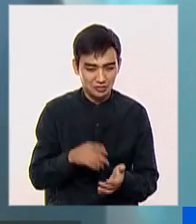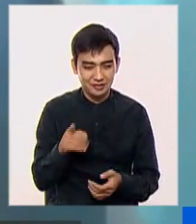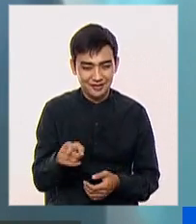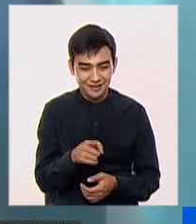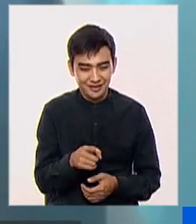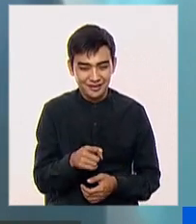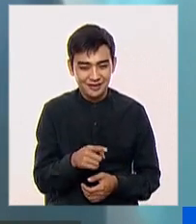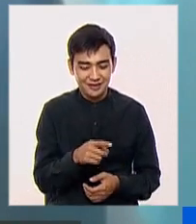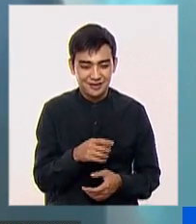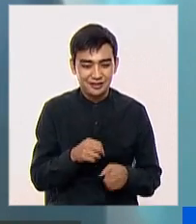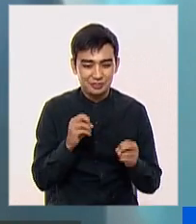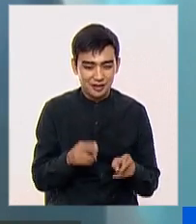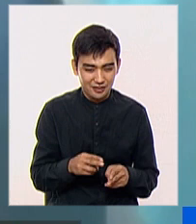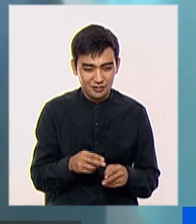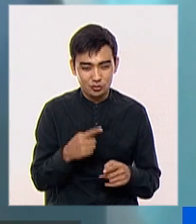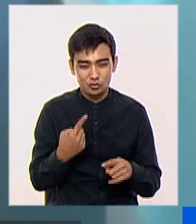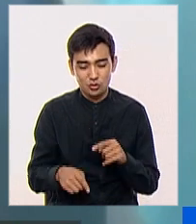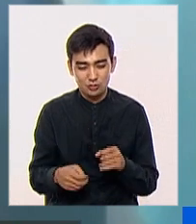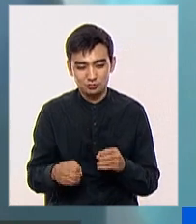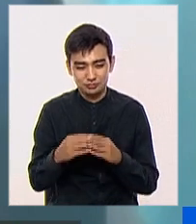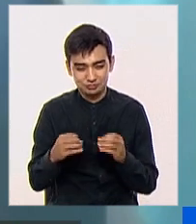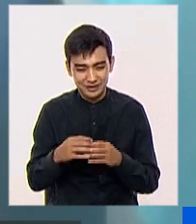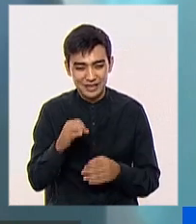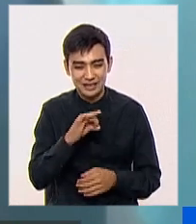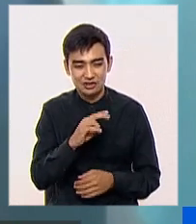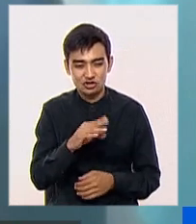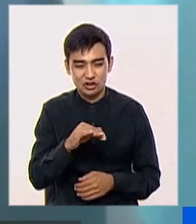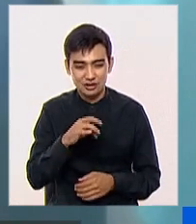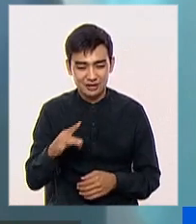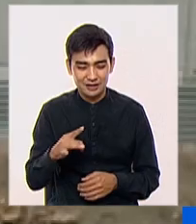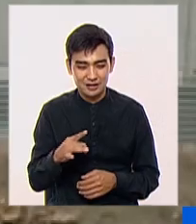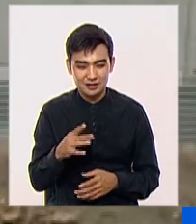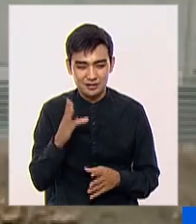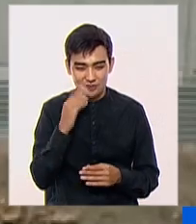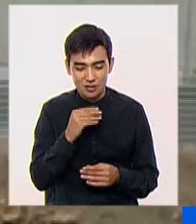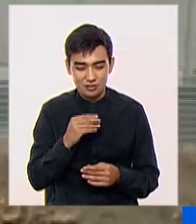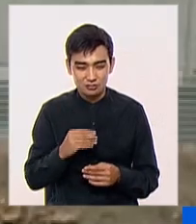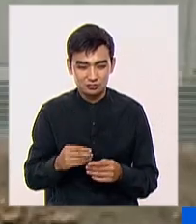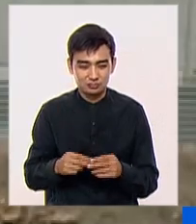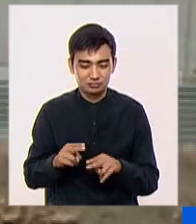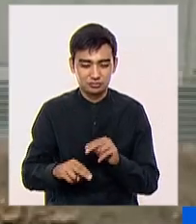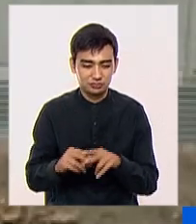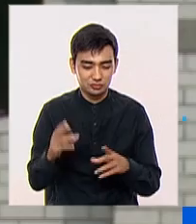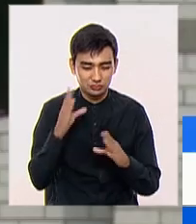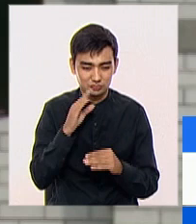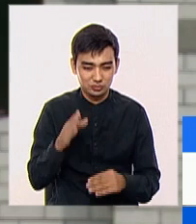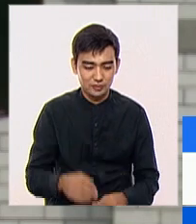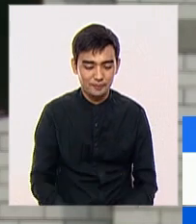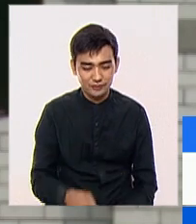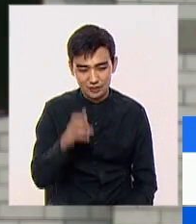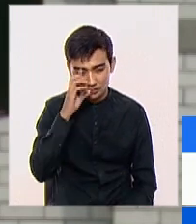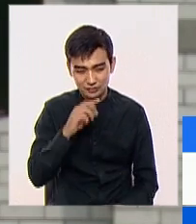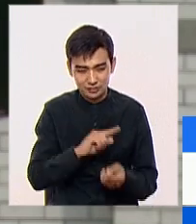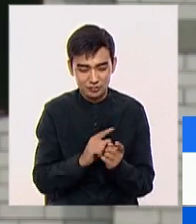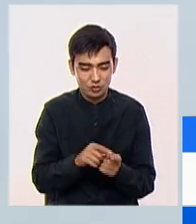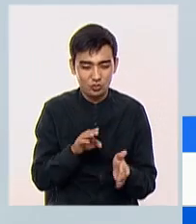олар елге әлеуметтік нысандарды тұрғызып, инженерлік желілерді салып үлгермейді. Бірақ кейбір сарапшылар мемлекет қолдауды көбейтсе, жағдай бұдан